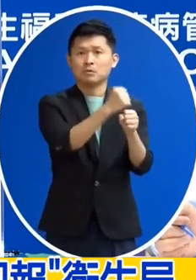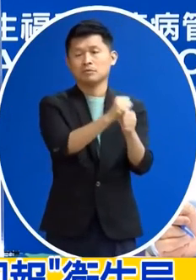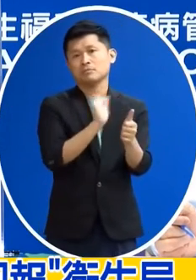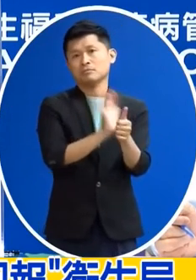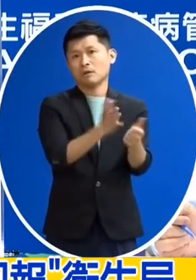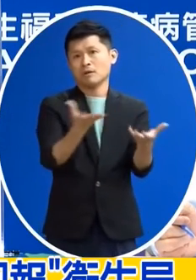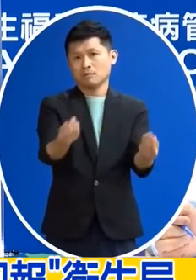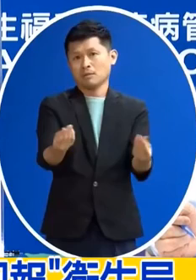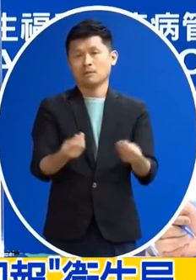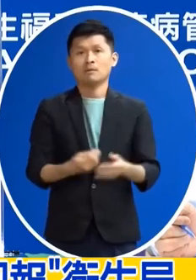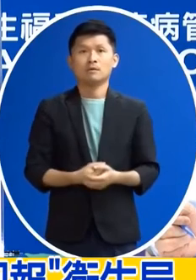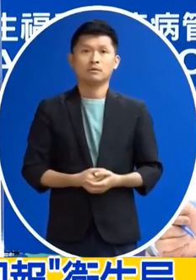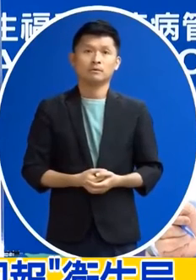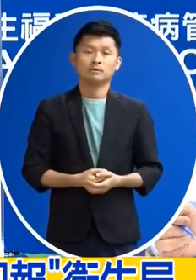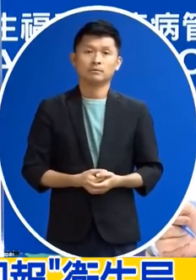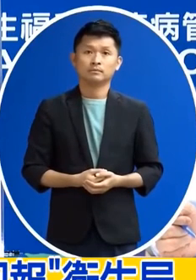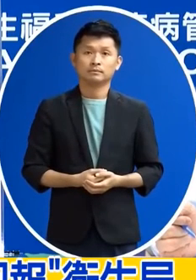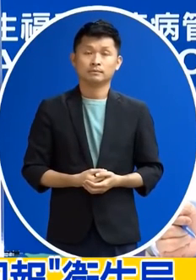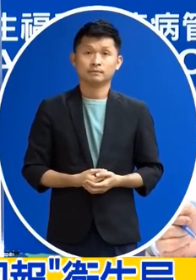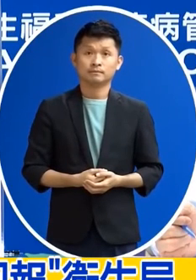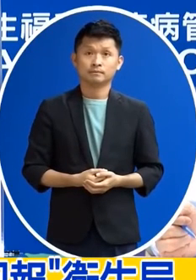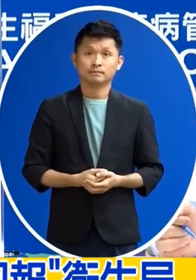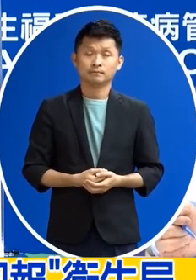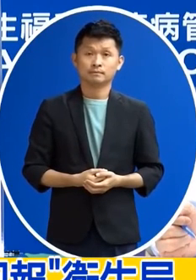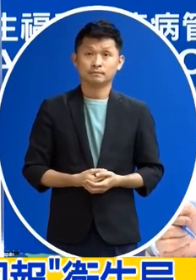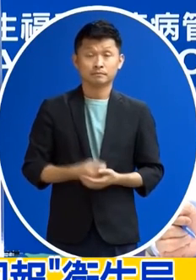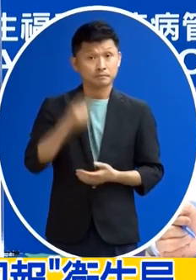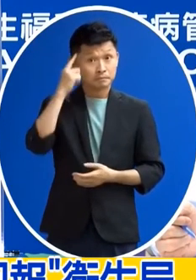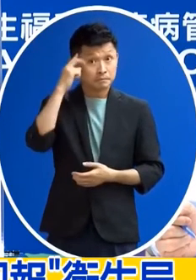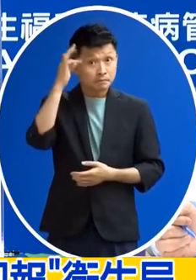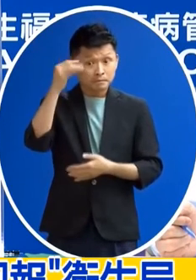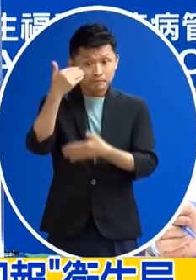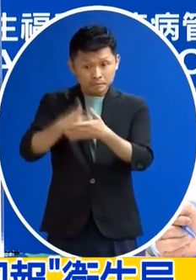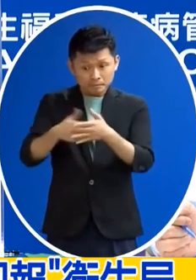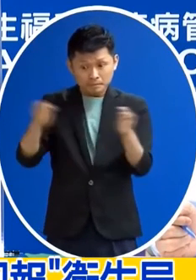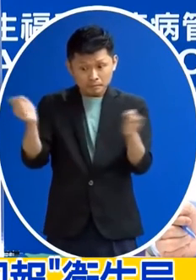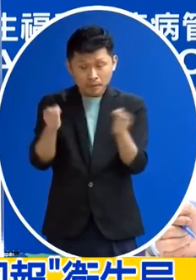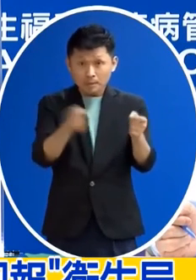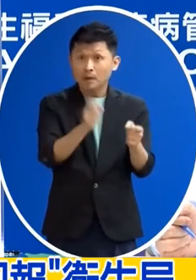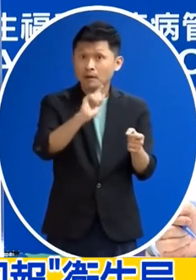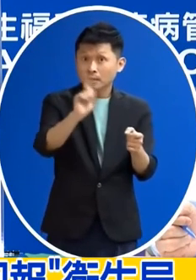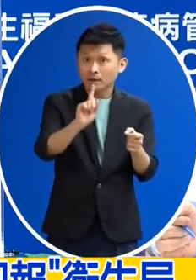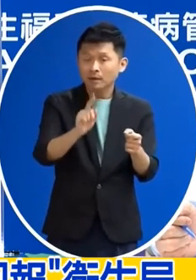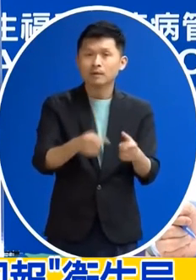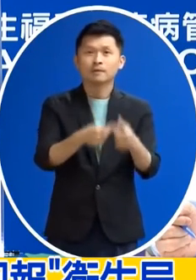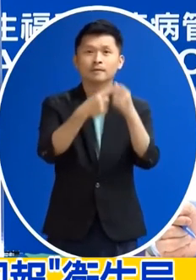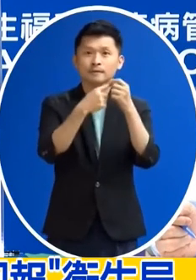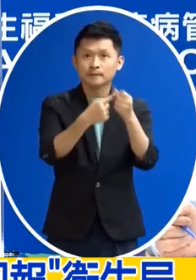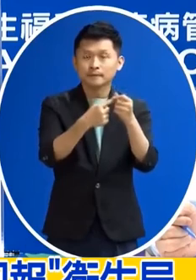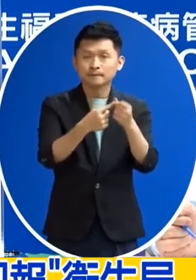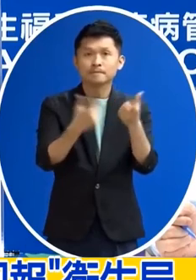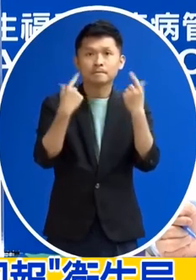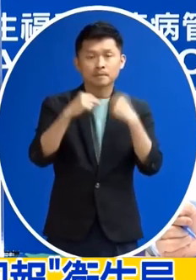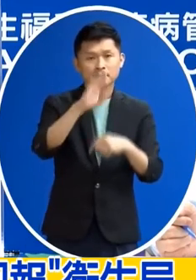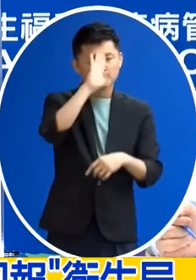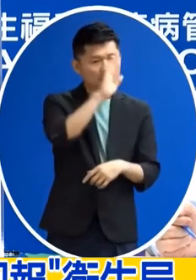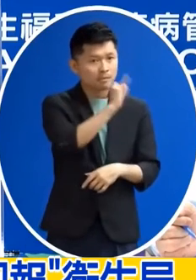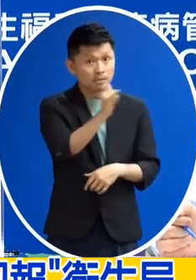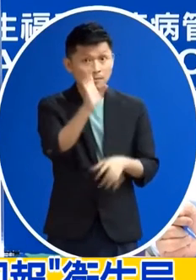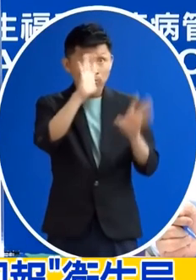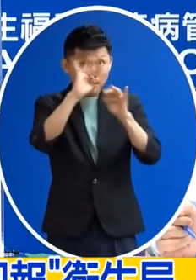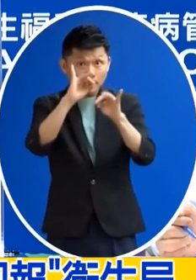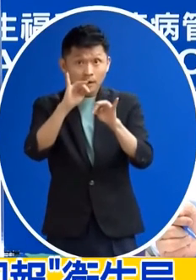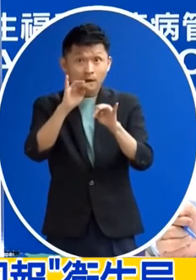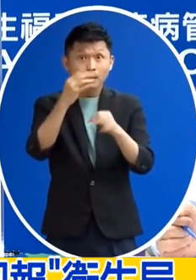的。啊，其实我们稍微看看，第一个我们在简化了什么？第一个就是说，我们本来预料哈是从